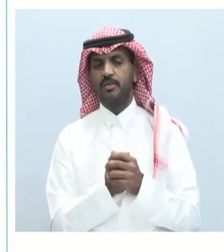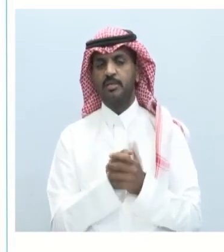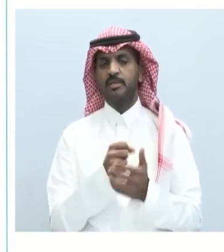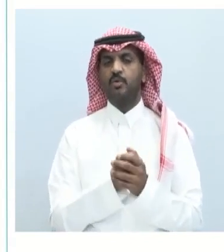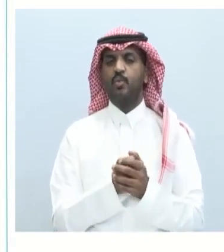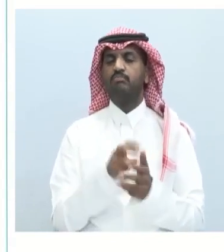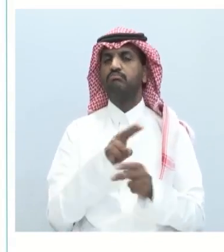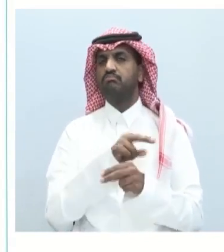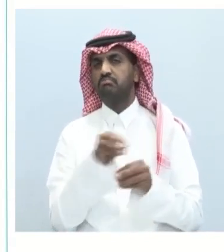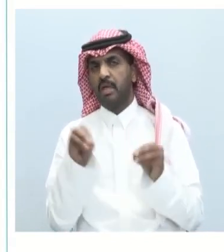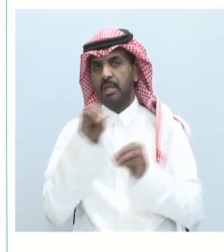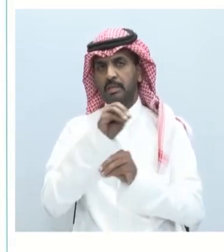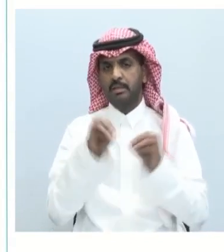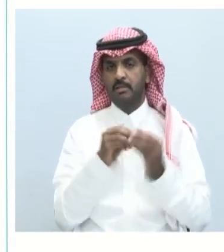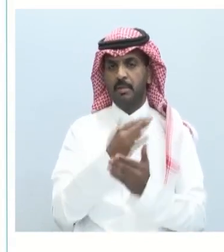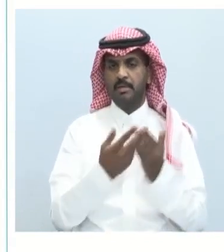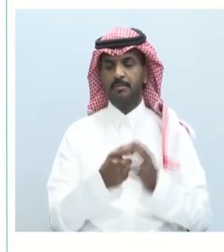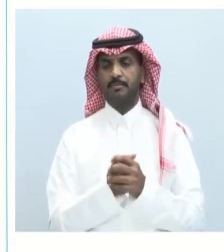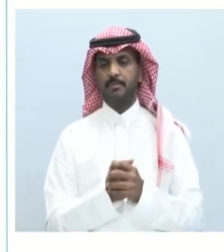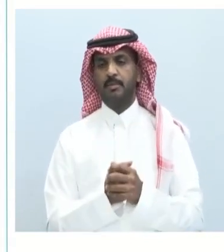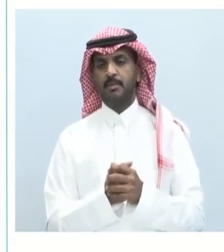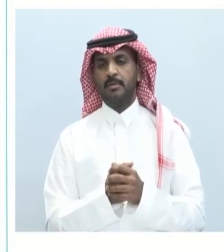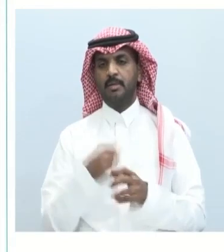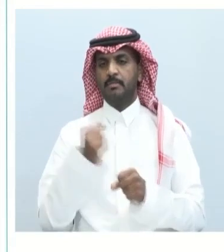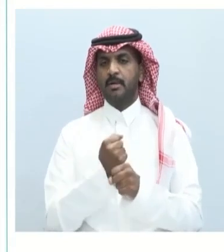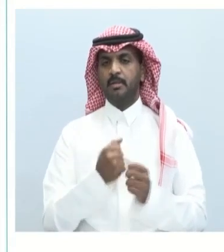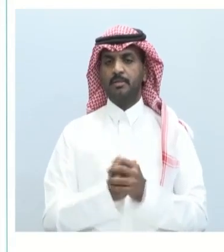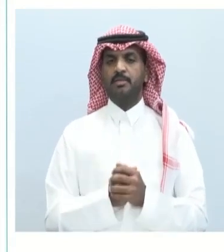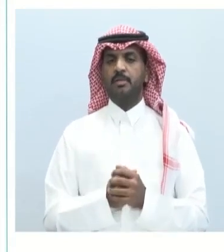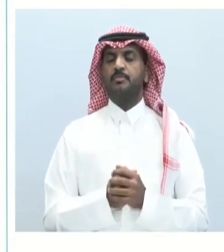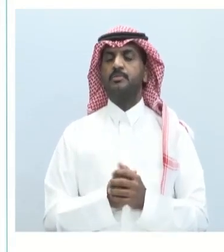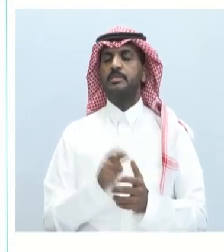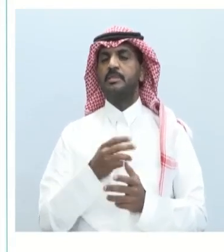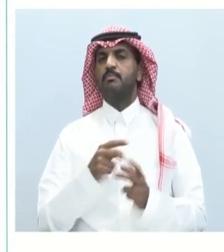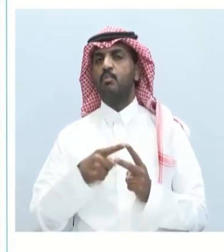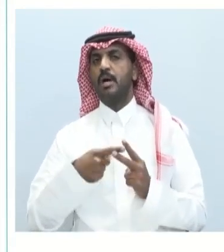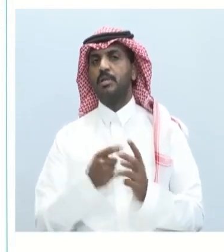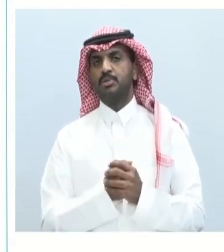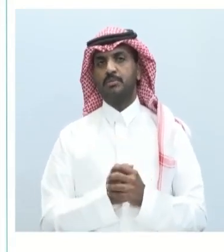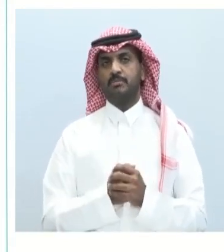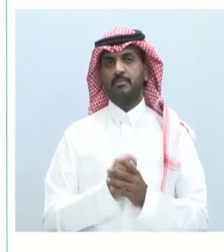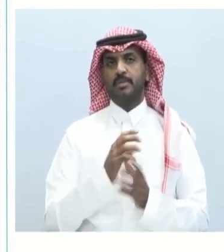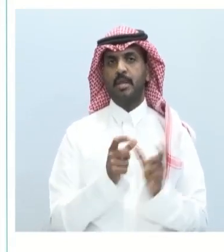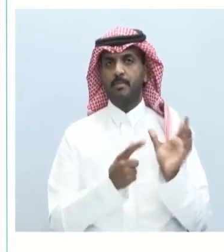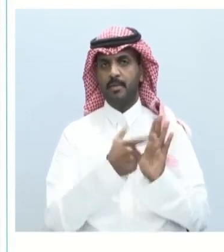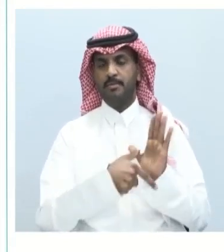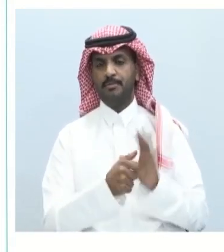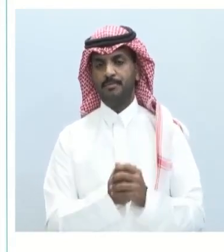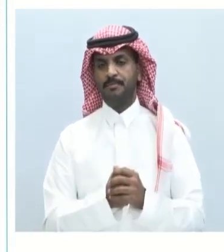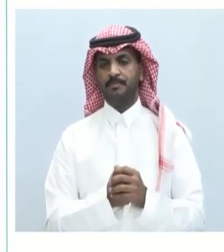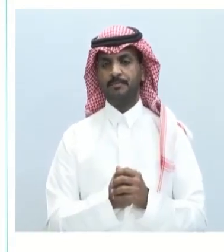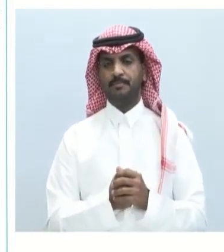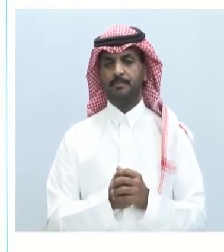سجل في الجدول تطبيق عملي لانشاء نموذج باستخدام معالج النماذج من